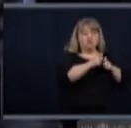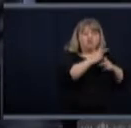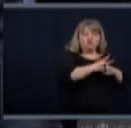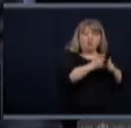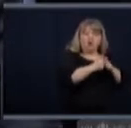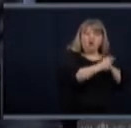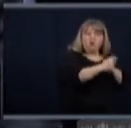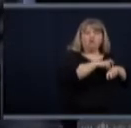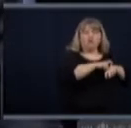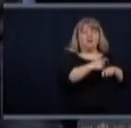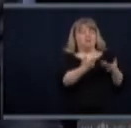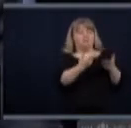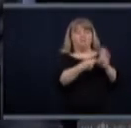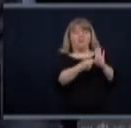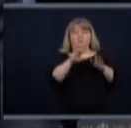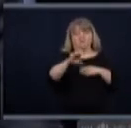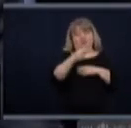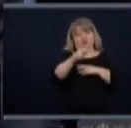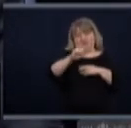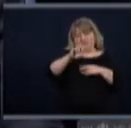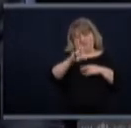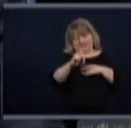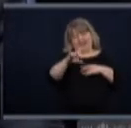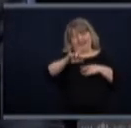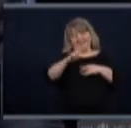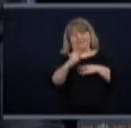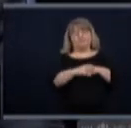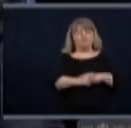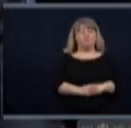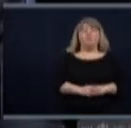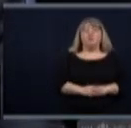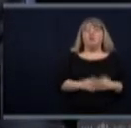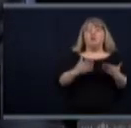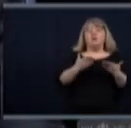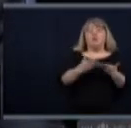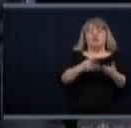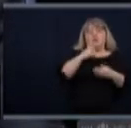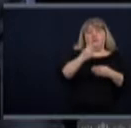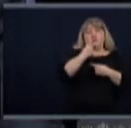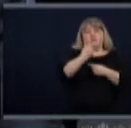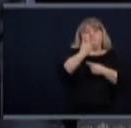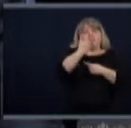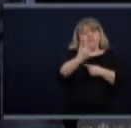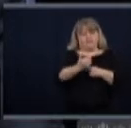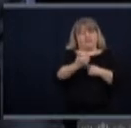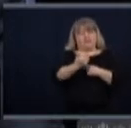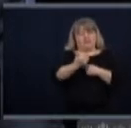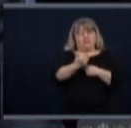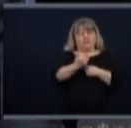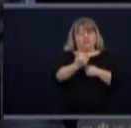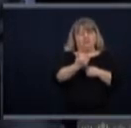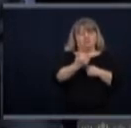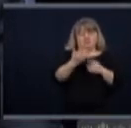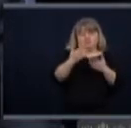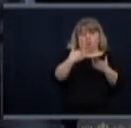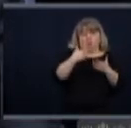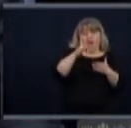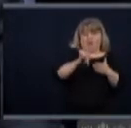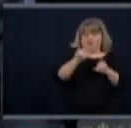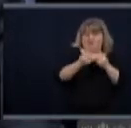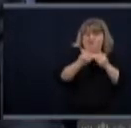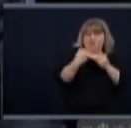comme les CHSLD. Je veux sincèrement remercier. On a eu, en fin de semaine,